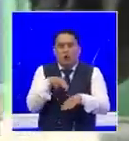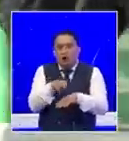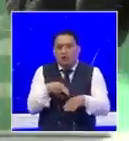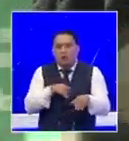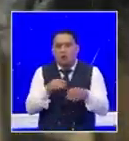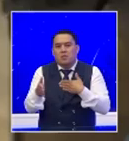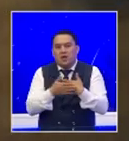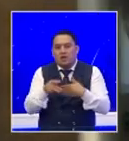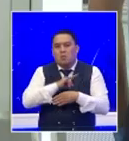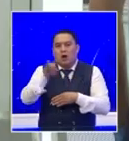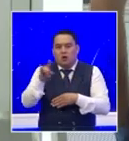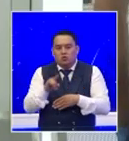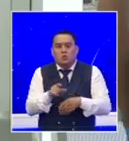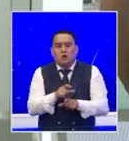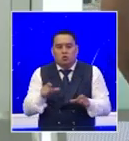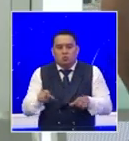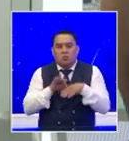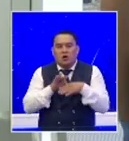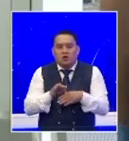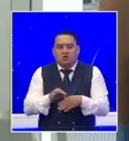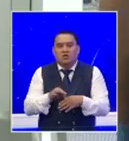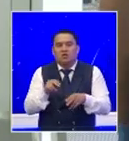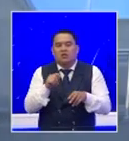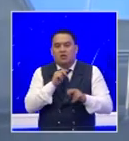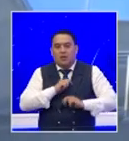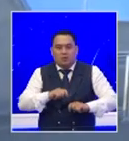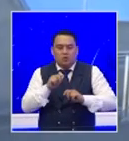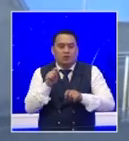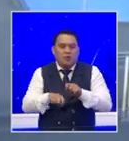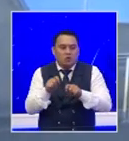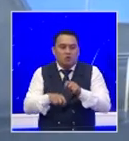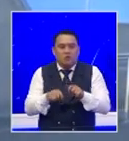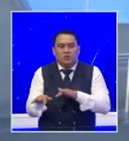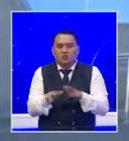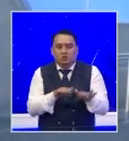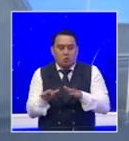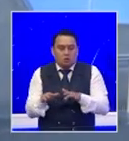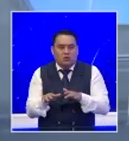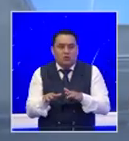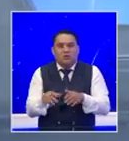Перед полетом пассажиры и экипаж проходят стандартные для нынешней ситуации процедуры.